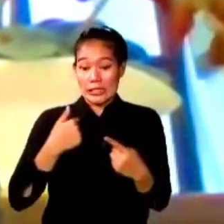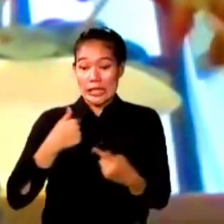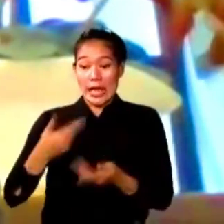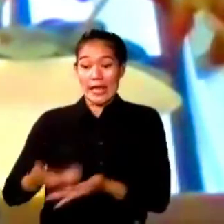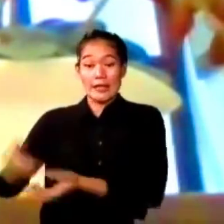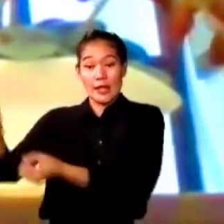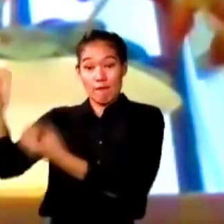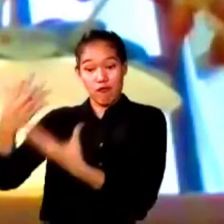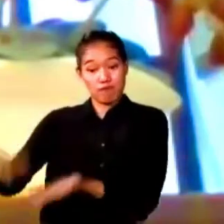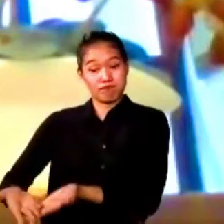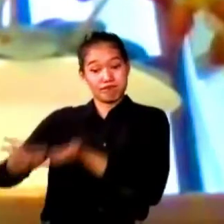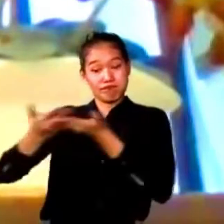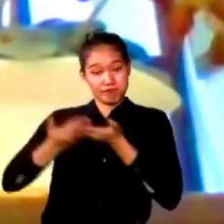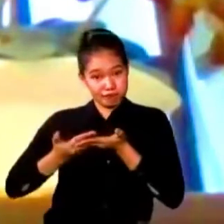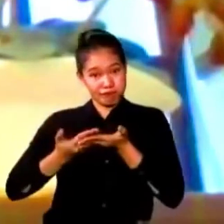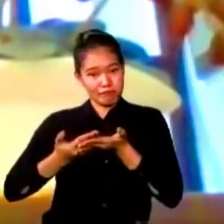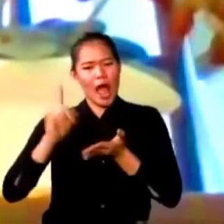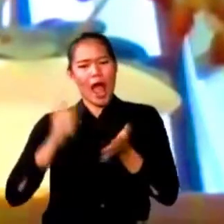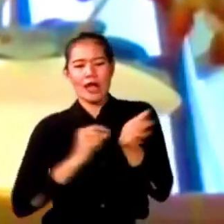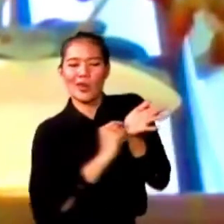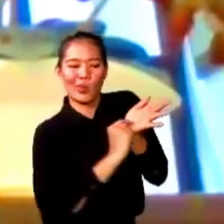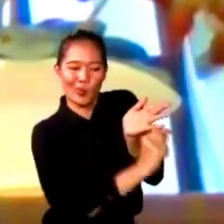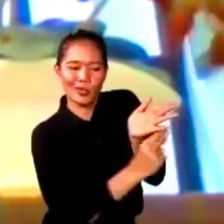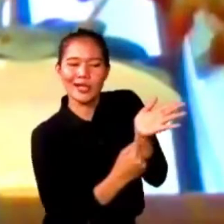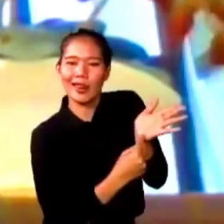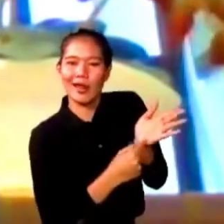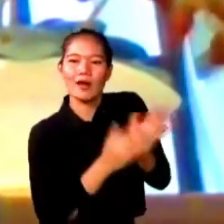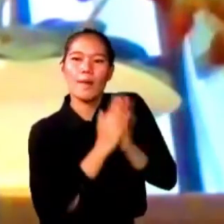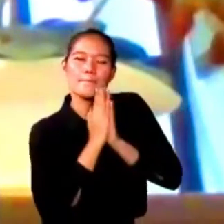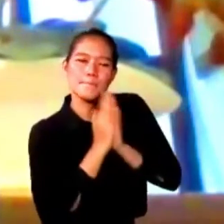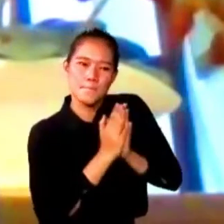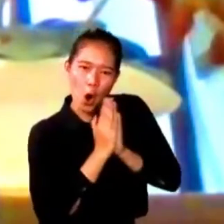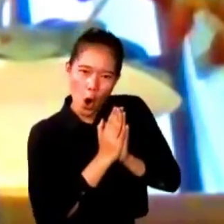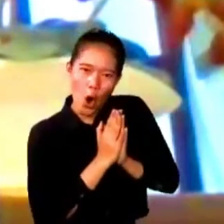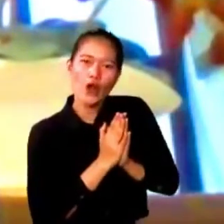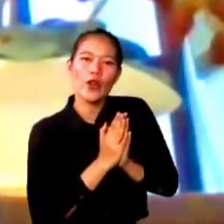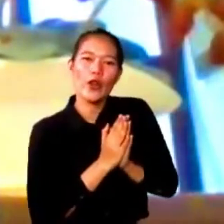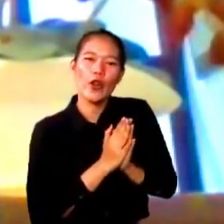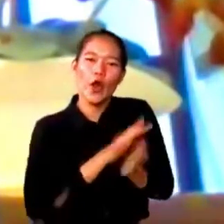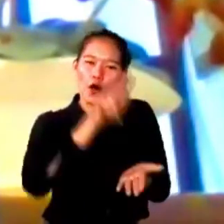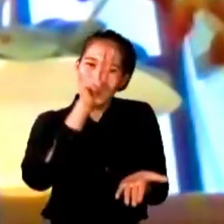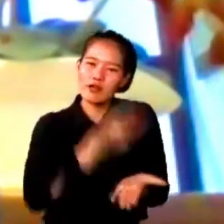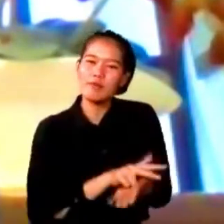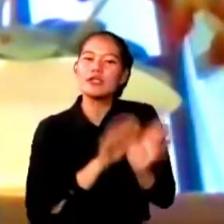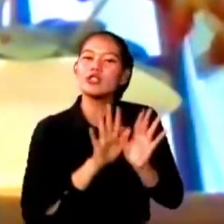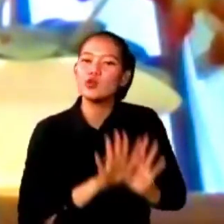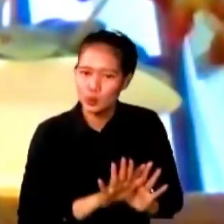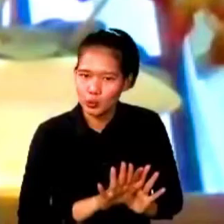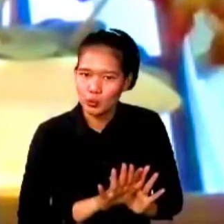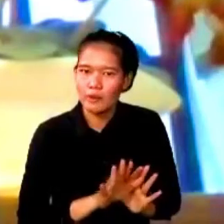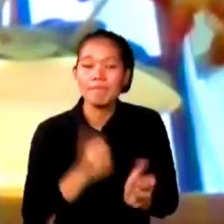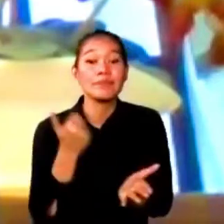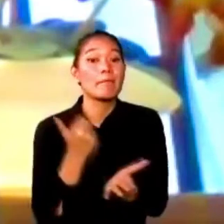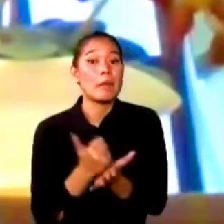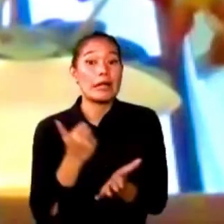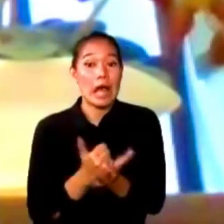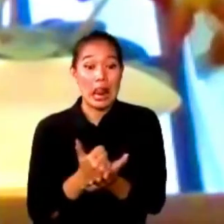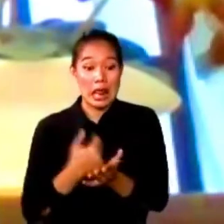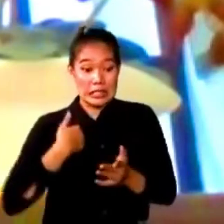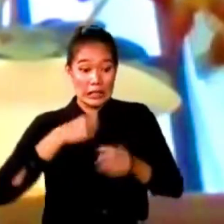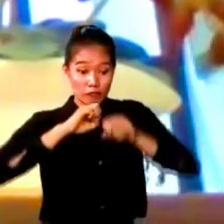menyebarkan itu kemudian dibawahnya dikasih tulisan Mohon informasi atau Mohon konfirmasi cara mendarat